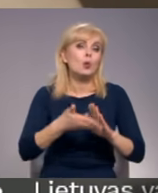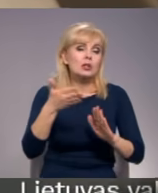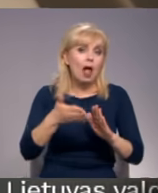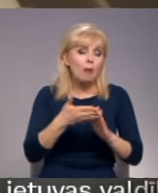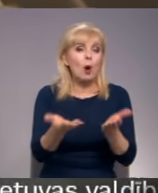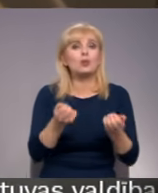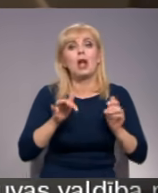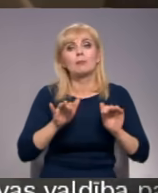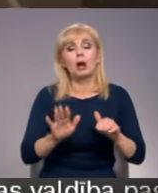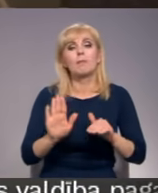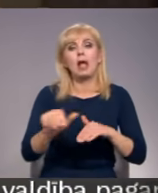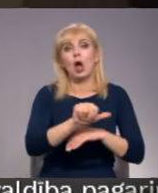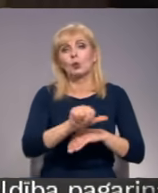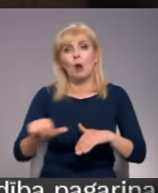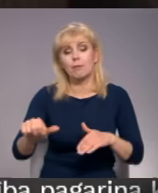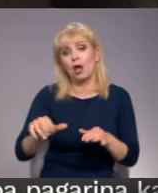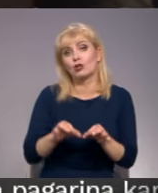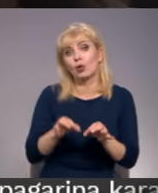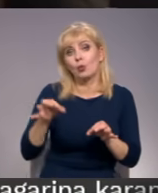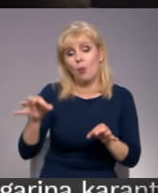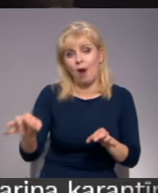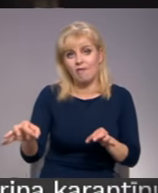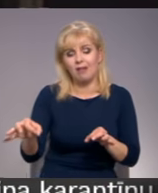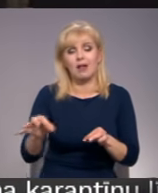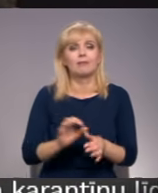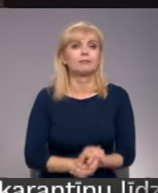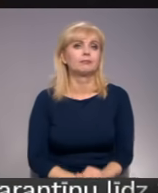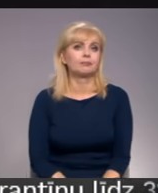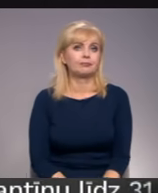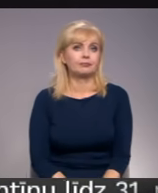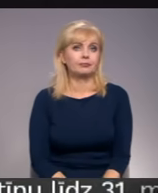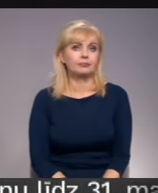uzņēmējdarbību pierobežas novadā. Salga Dreimana, Edvins Sveils, Aizputes televīzija.